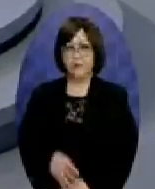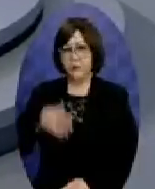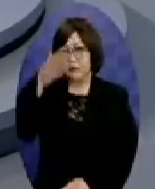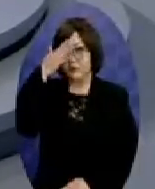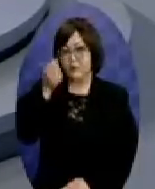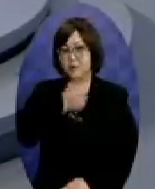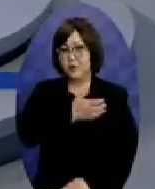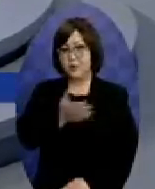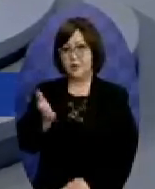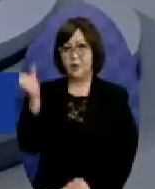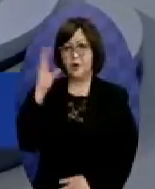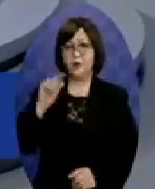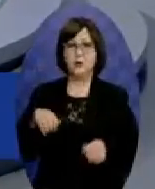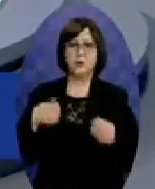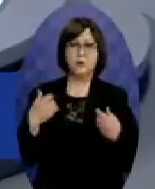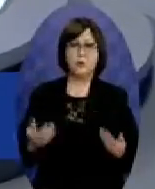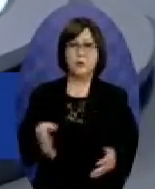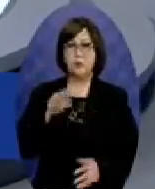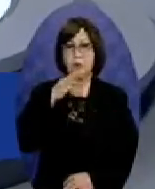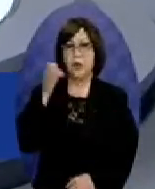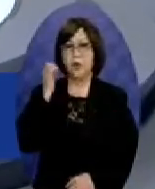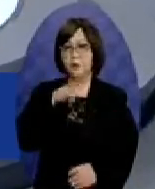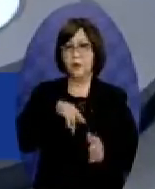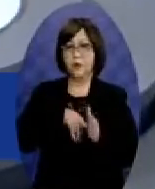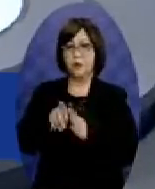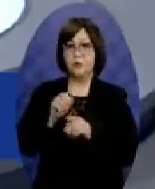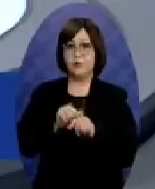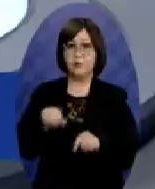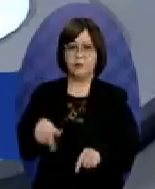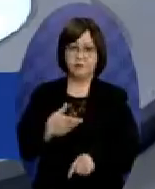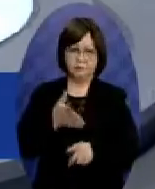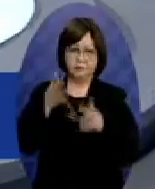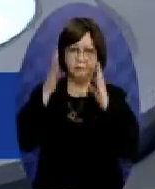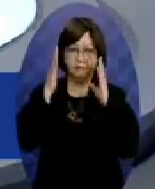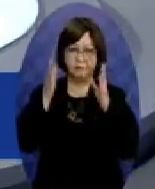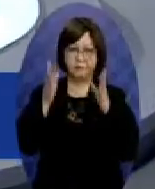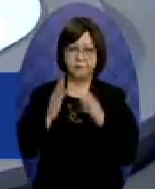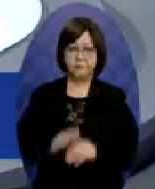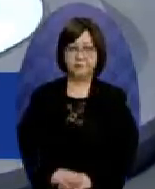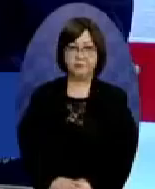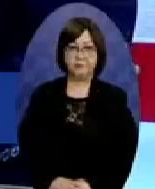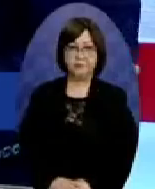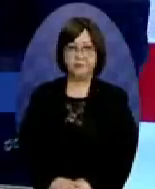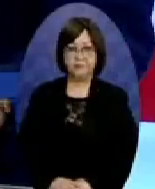Сайн байна уу хүм үзэгчдээ. Монголын мэдээ сувгийн цагийн хүрд мэдээллийн хөтөлбөр эхэлж байна.